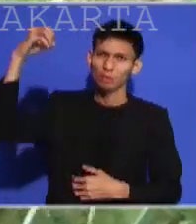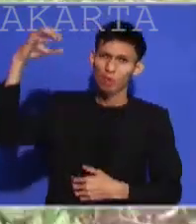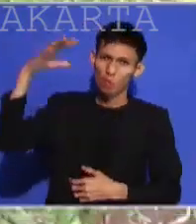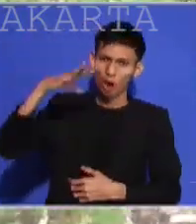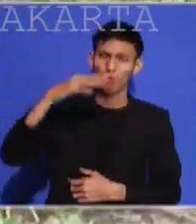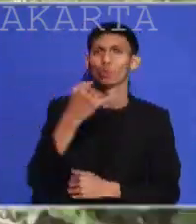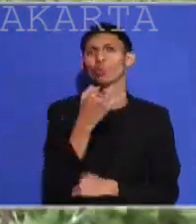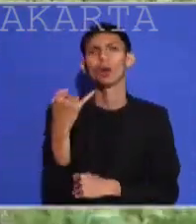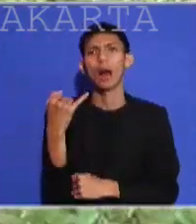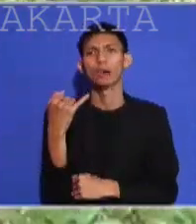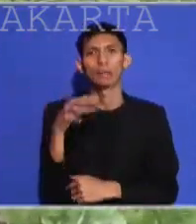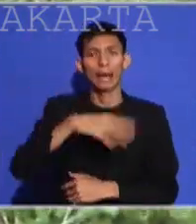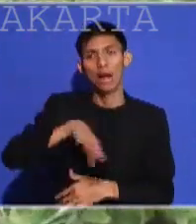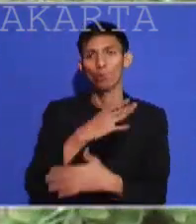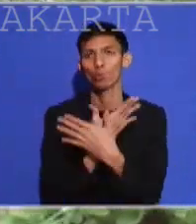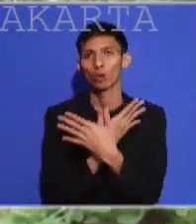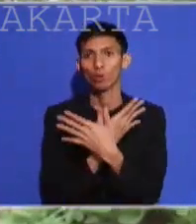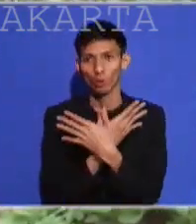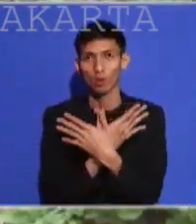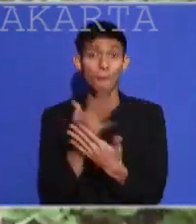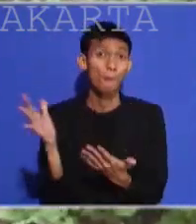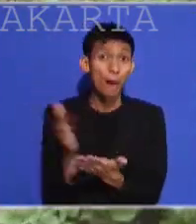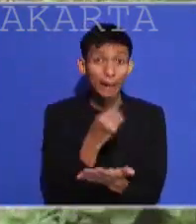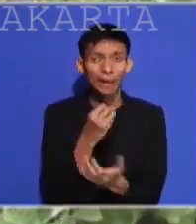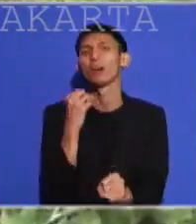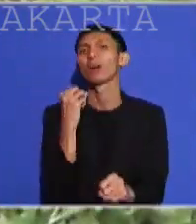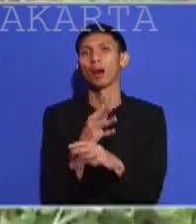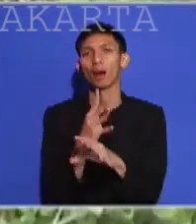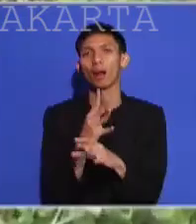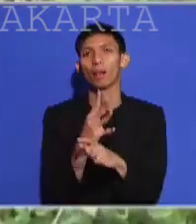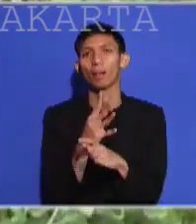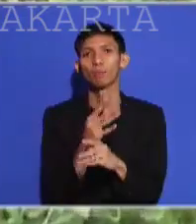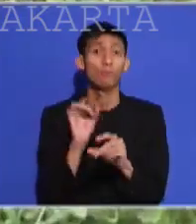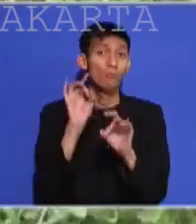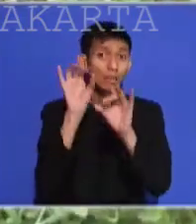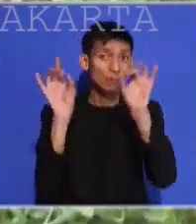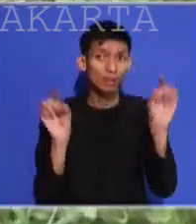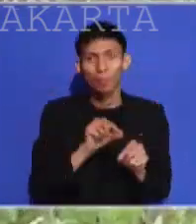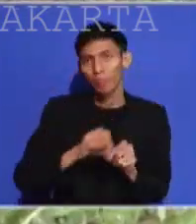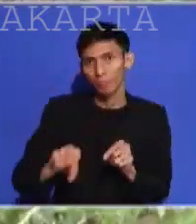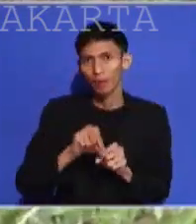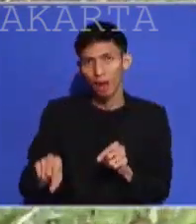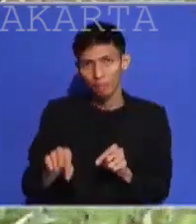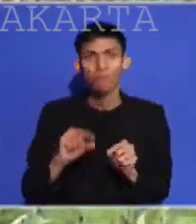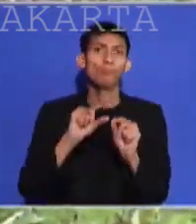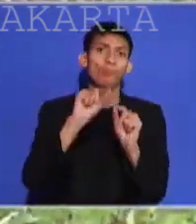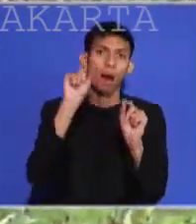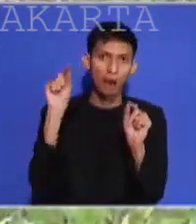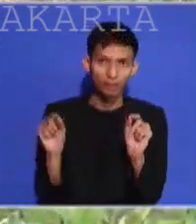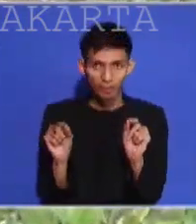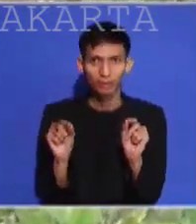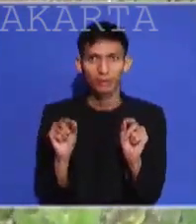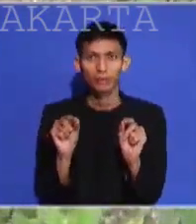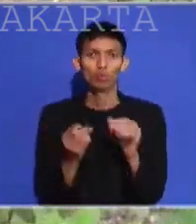Gunung Kidul ndamel gagal panen. Maneka werni jenis komoditas tetanen wiwit saking pantun lan polowijo mboten tuwuh